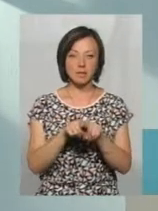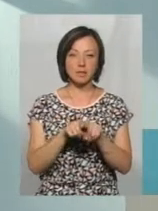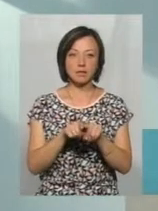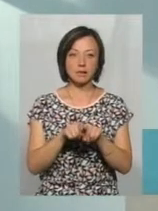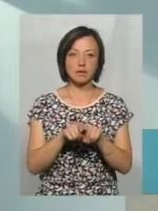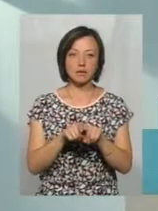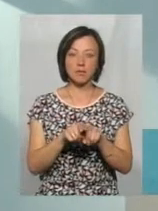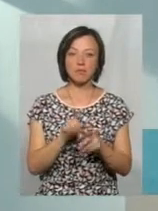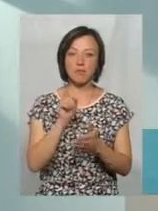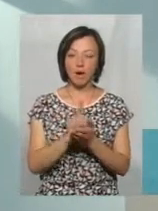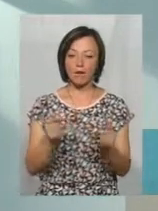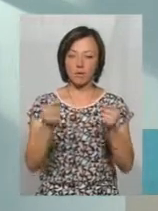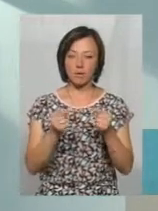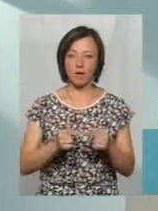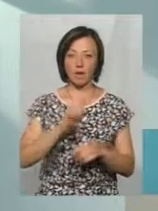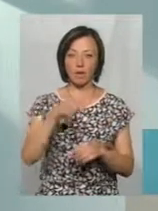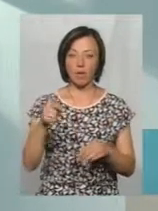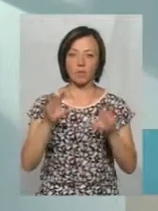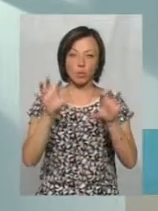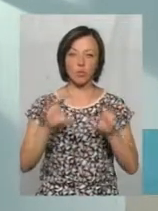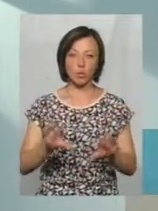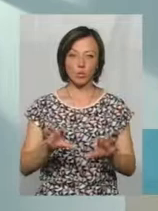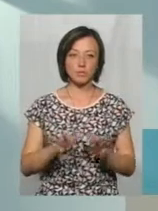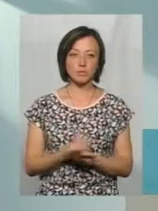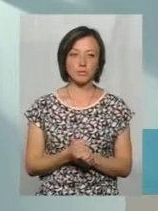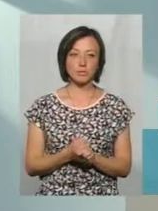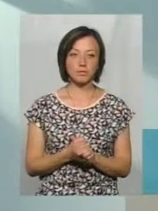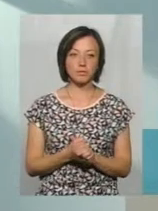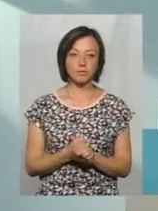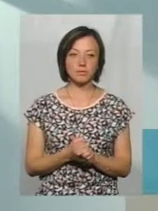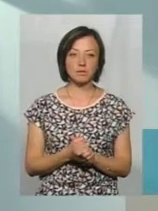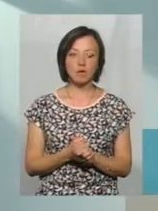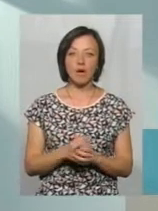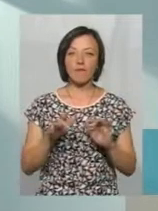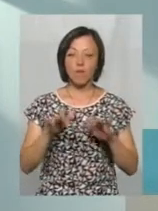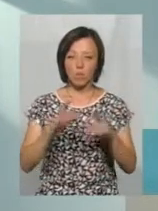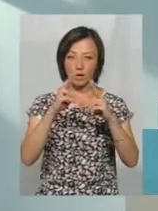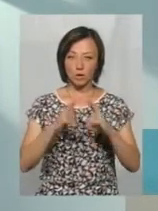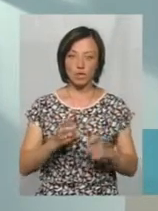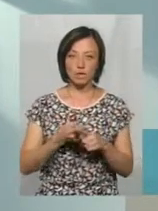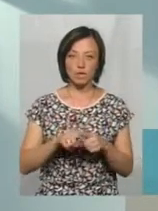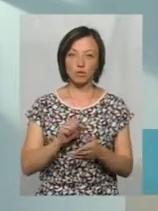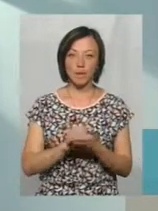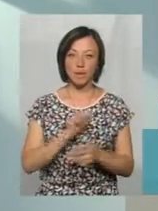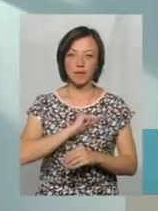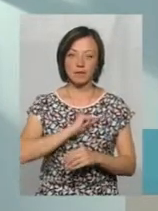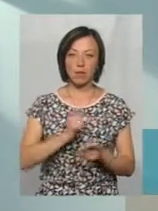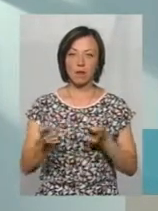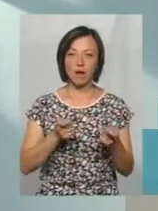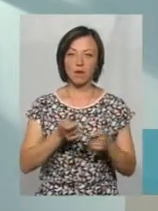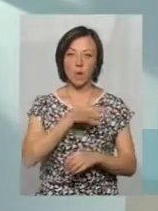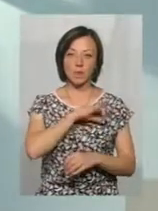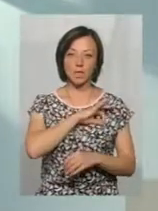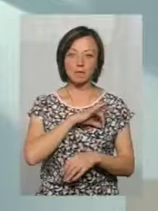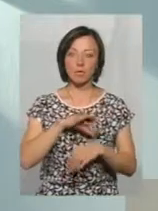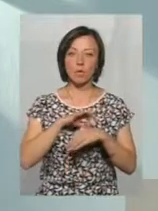мають відповідати вимогам законодавства. В ході розгляду цих документів працівники управління юстиції